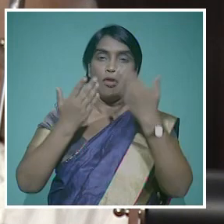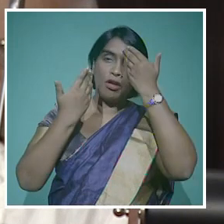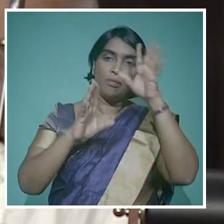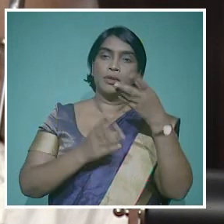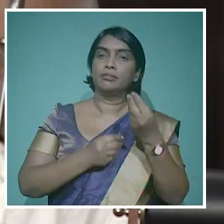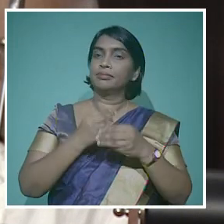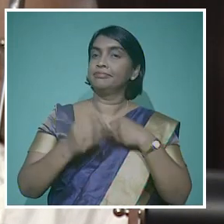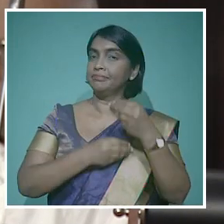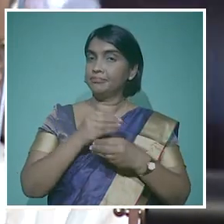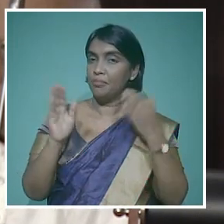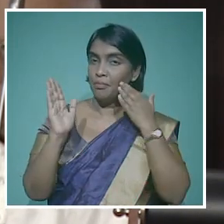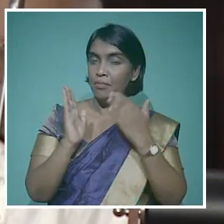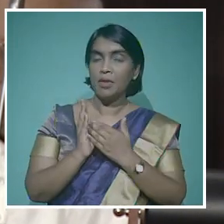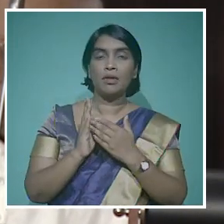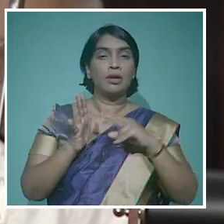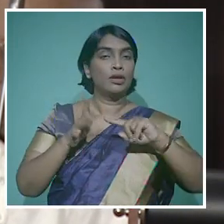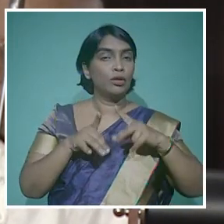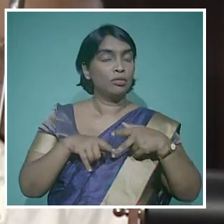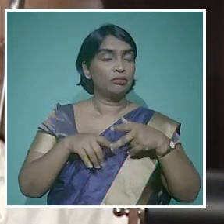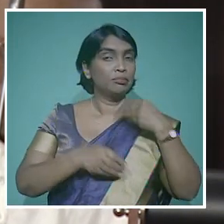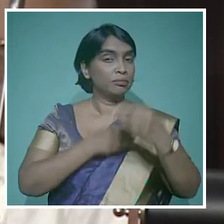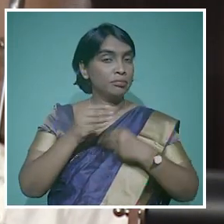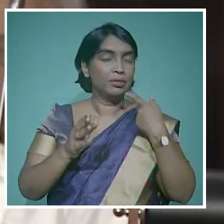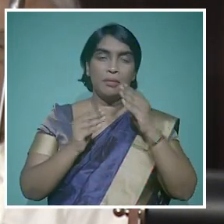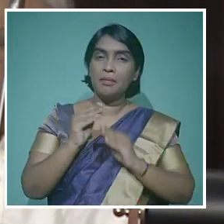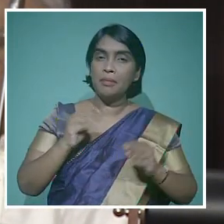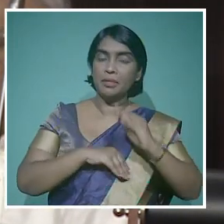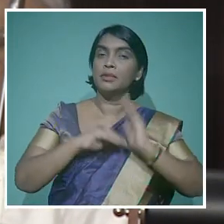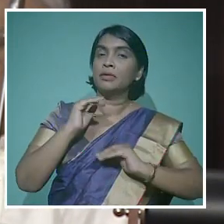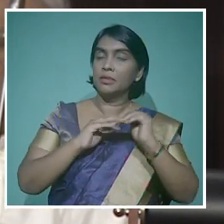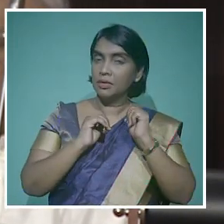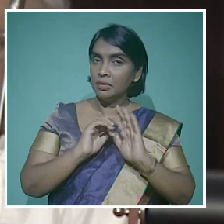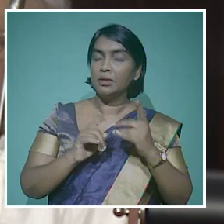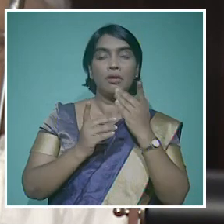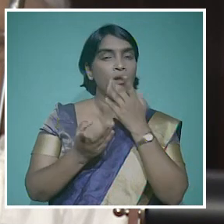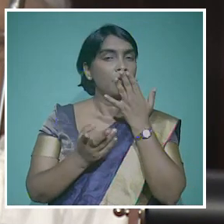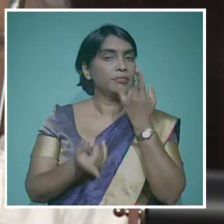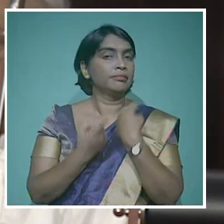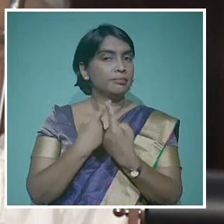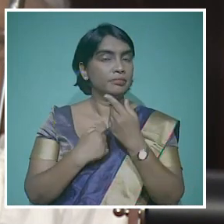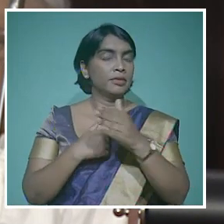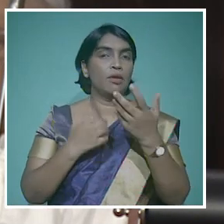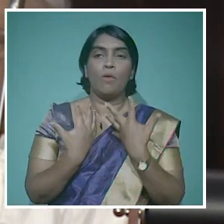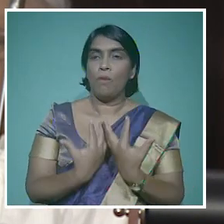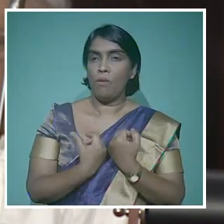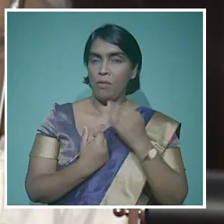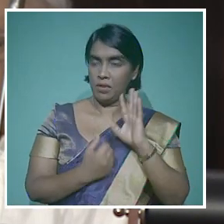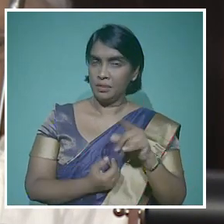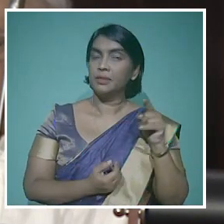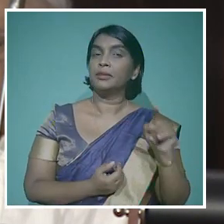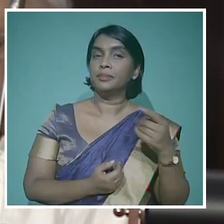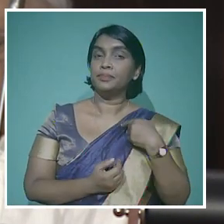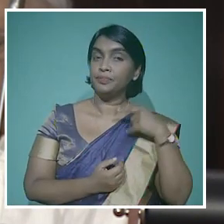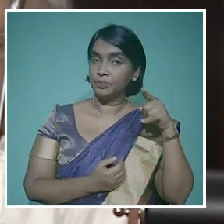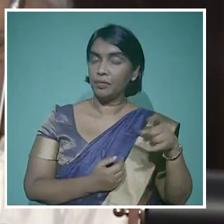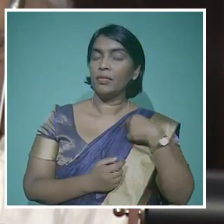ක්‍රමය පිළිබඳවත් කාර්මික කරන උපාය මාර්ග පිළිබඳ අධ්‍යයනය කරන්නට එතුමාට අවශ්‍ය වී තිබුණා. මම